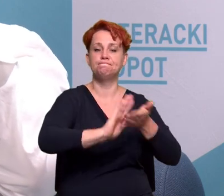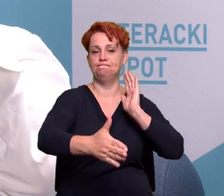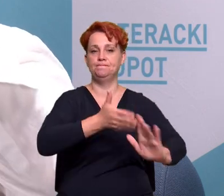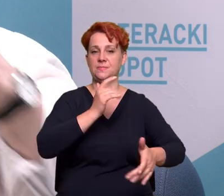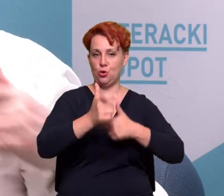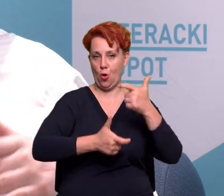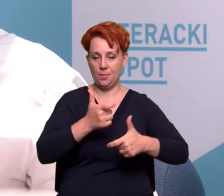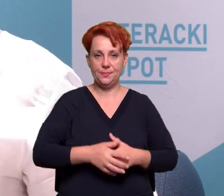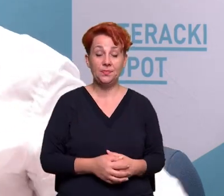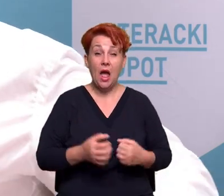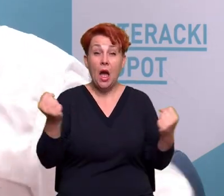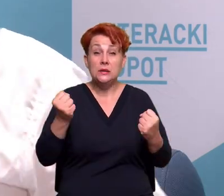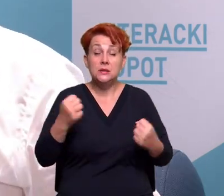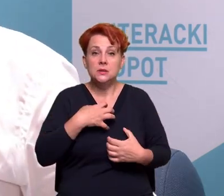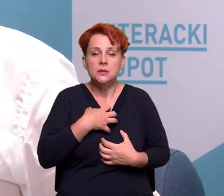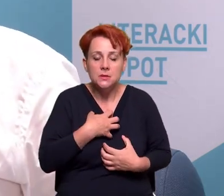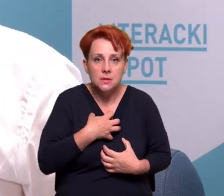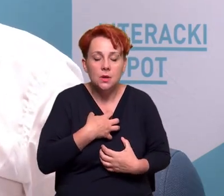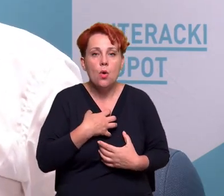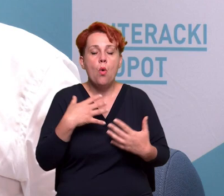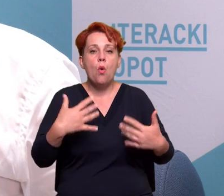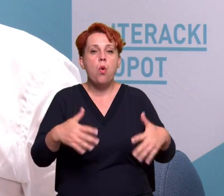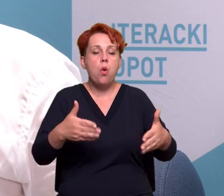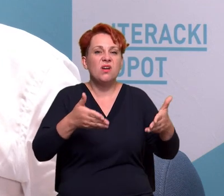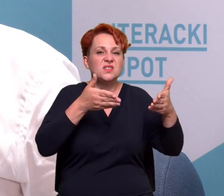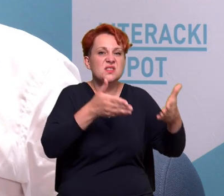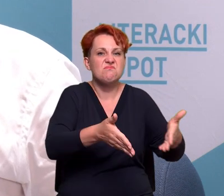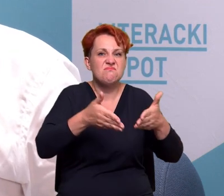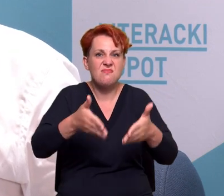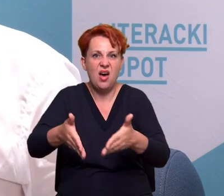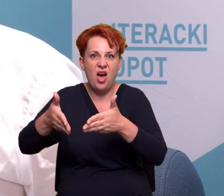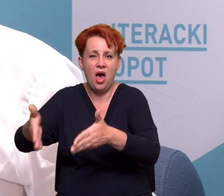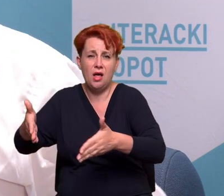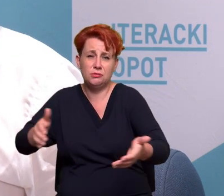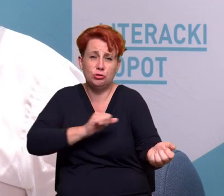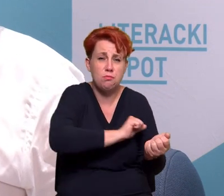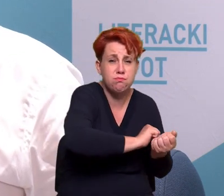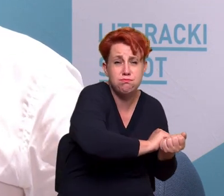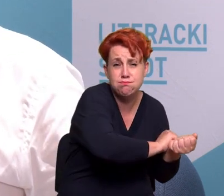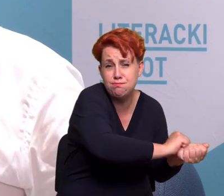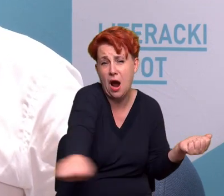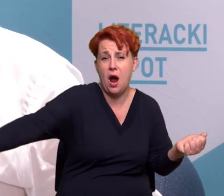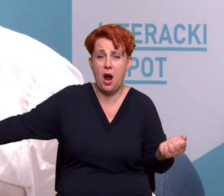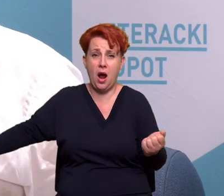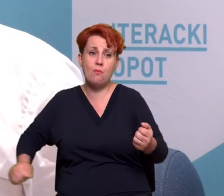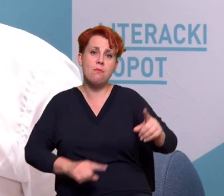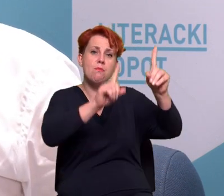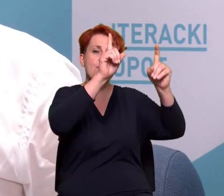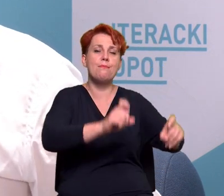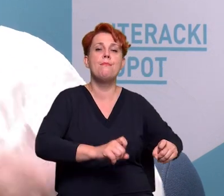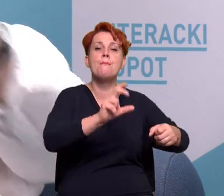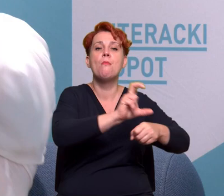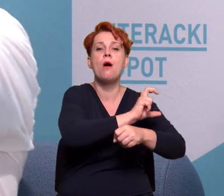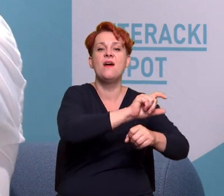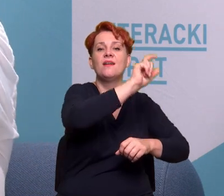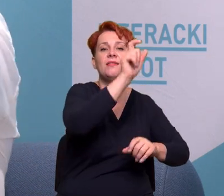Najbardziej bolesne to było zniszczenie cmentarzy, które rozciągały się od Politechniki Gdańskiej do